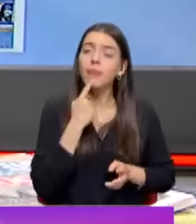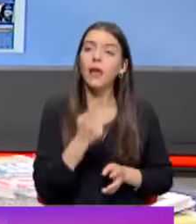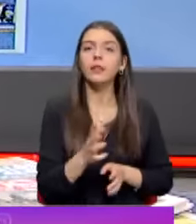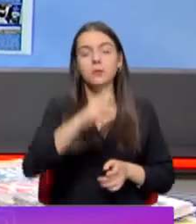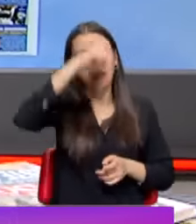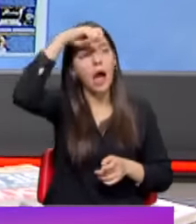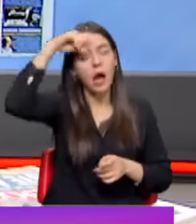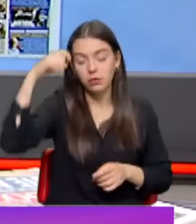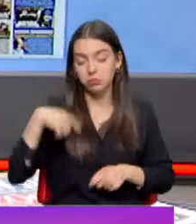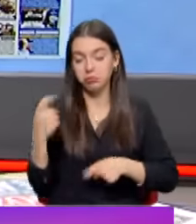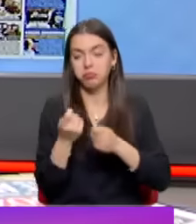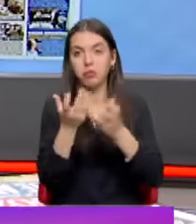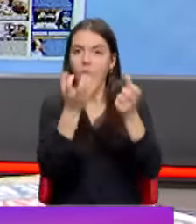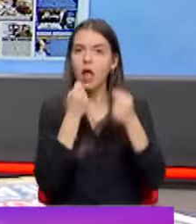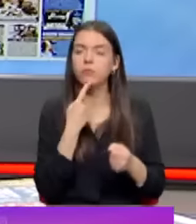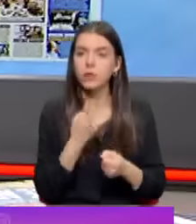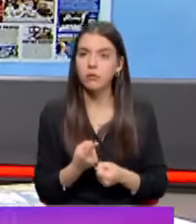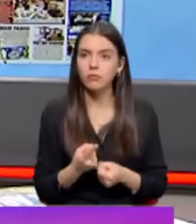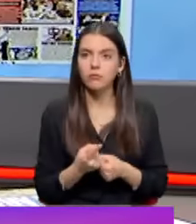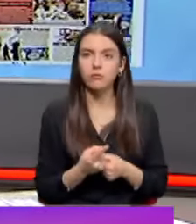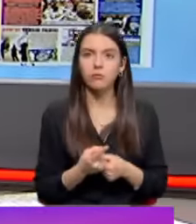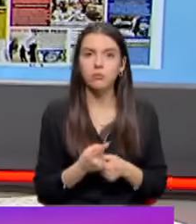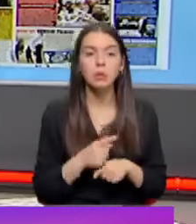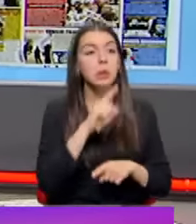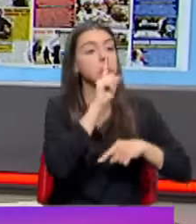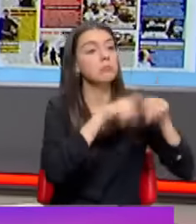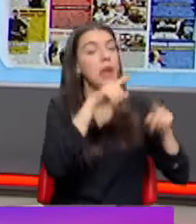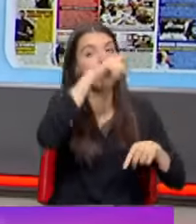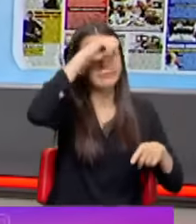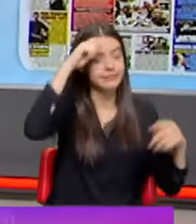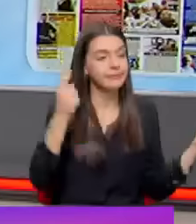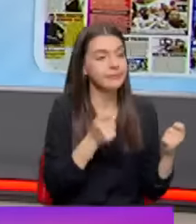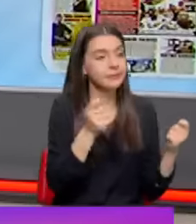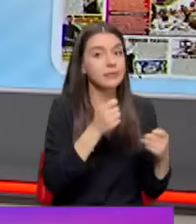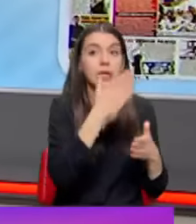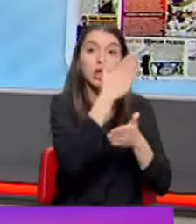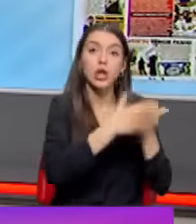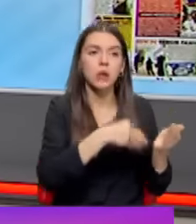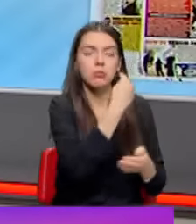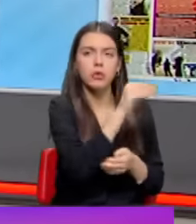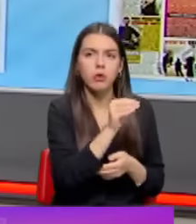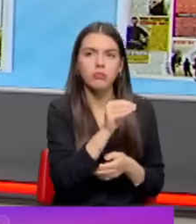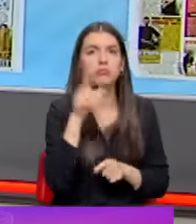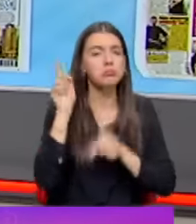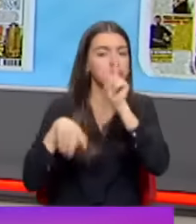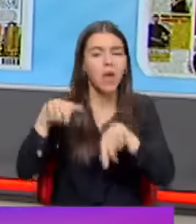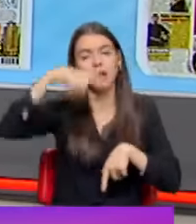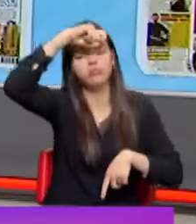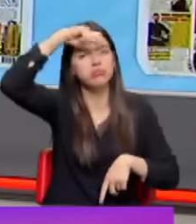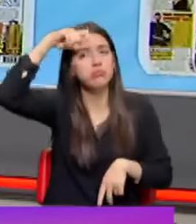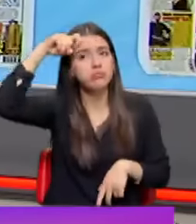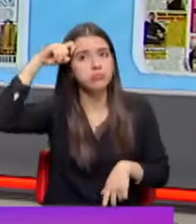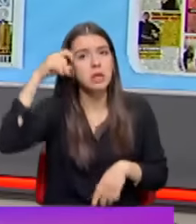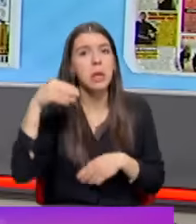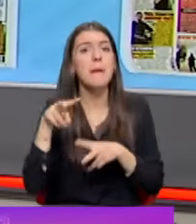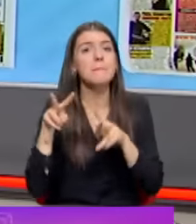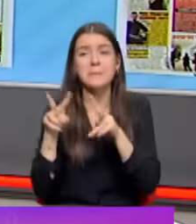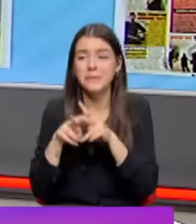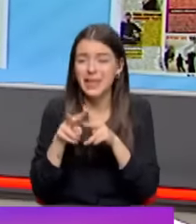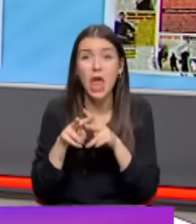alın terimle kazandım. Kiminin alın teri milyon eder, kiminin alın teri yarım milyon eder. Kiminin alın teri milyonun